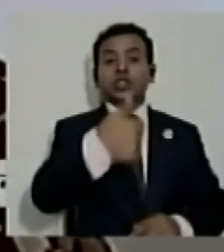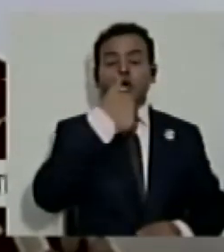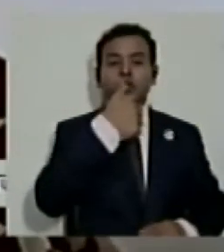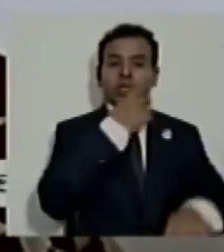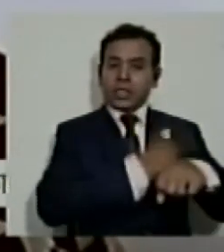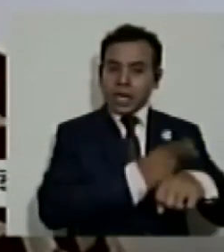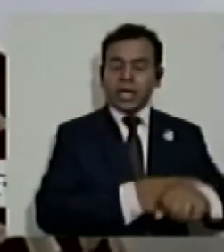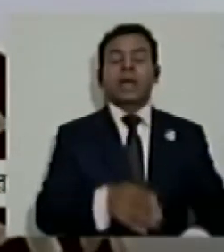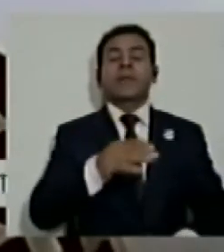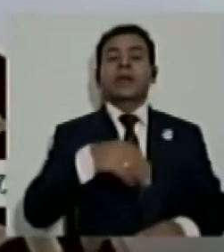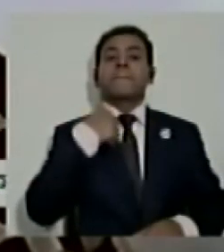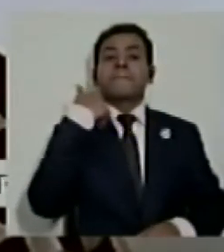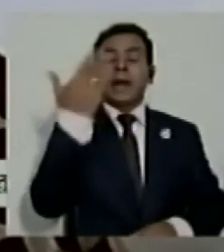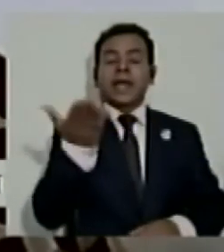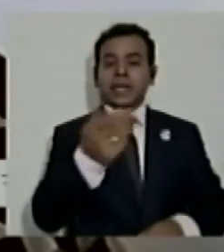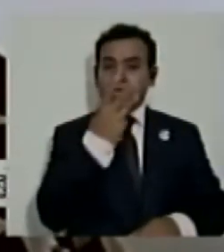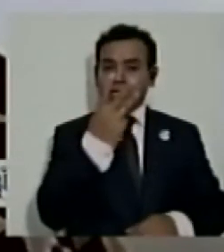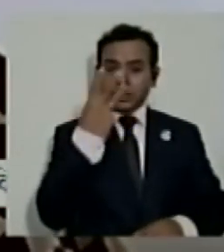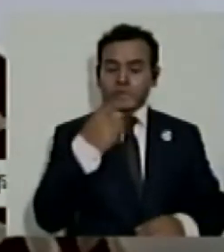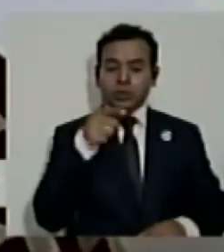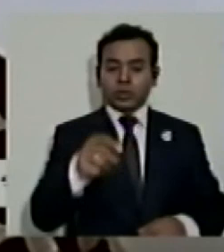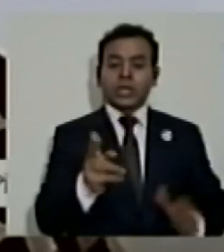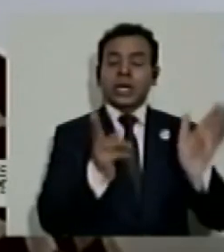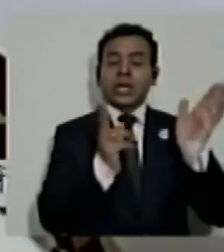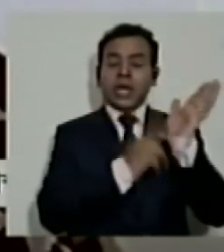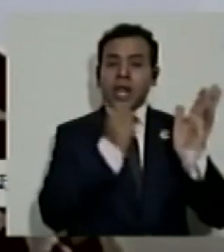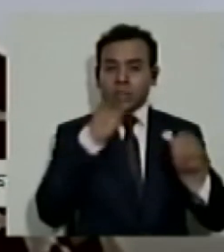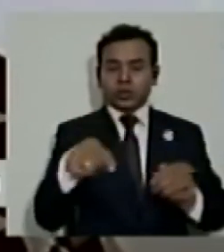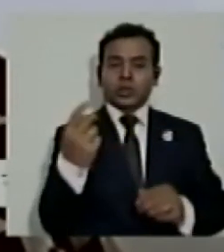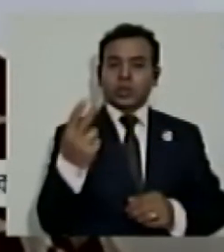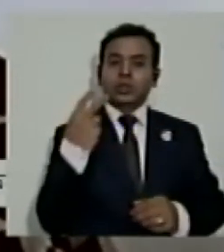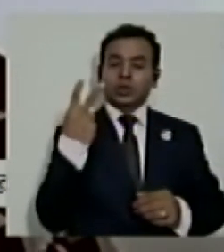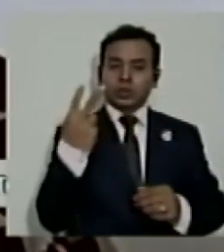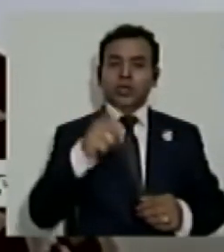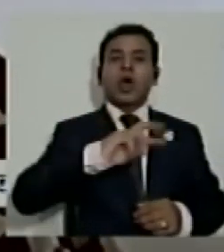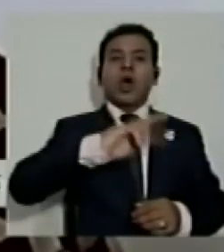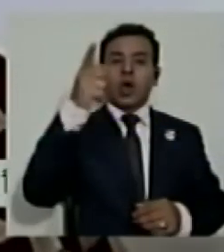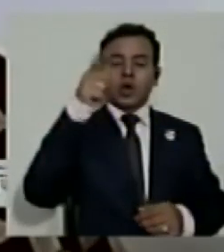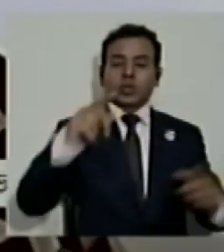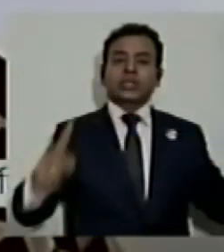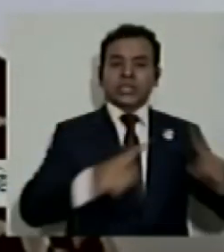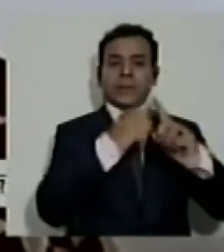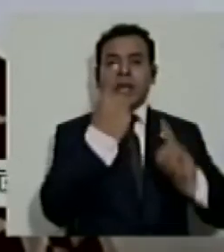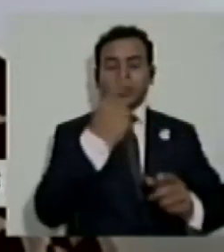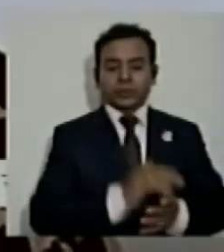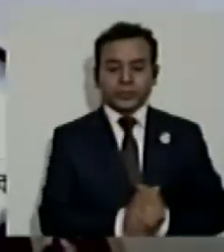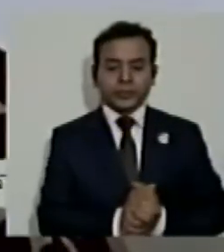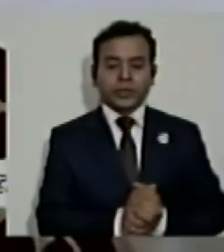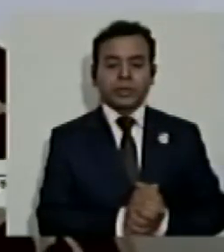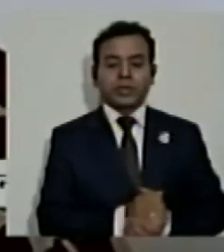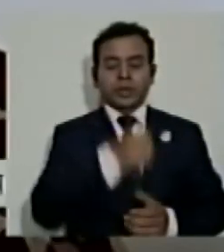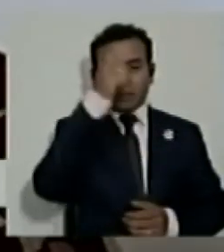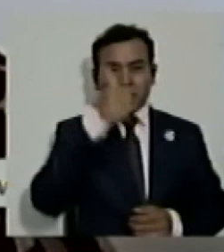সাভারে। এছাড়া আমাদের অন্যান্য যে সমস্ত তথ্য রয়েছে তার মধ্যে আমরা